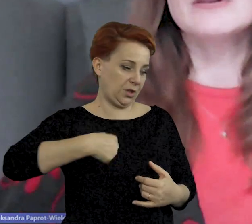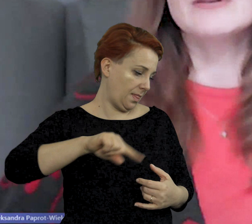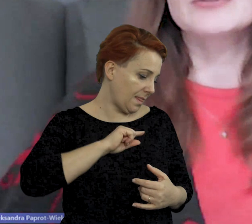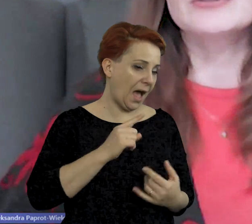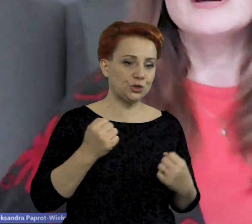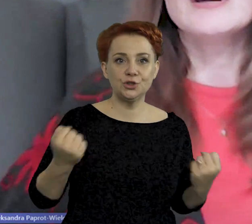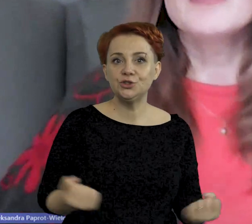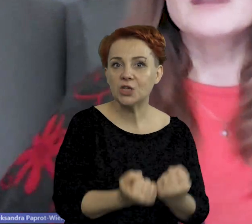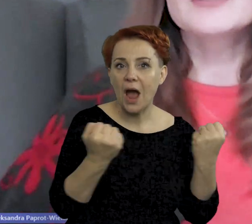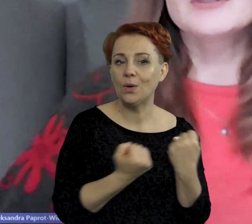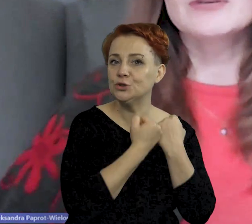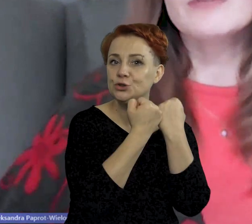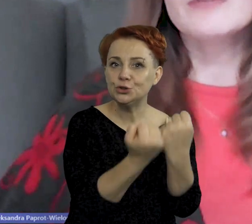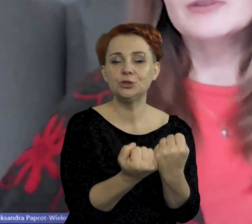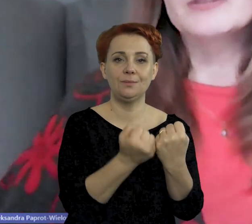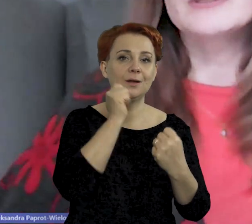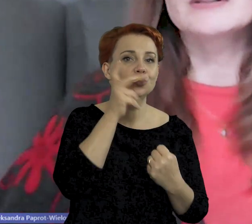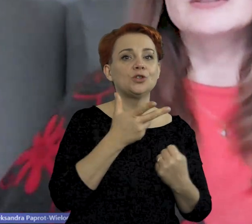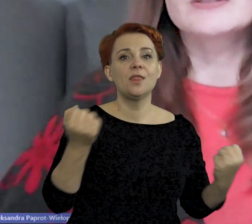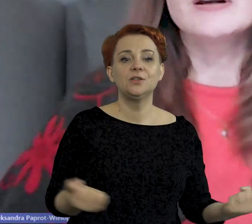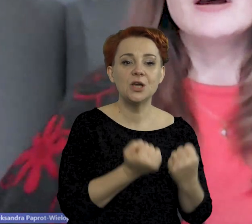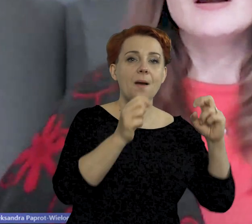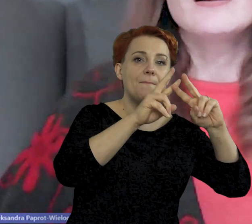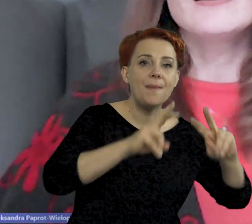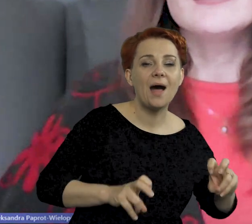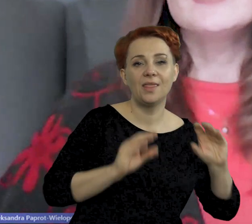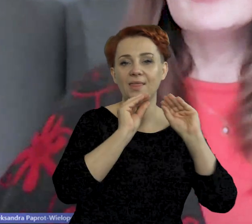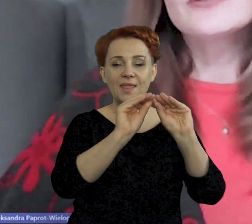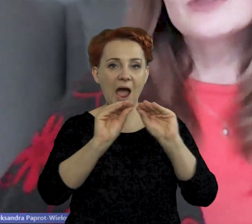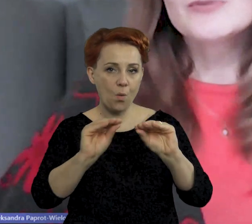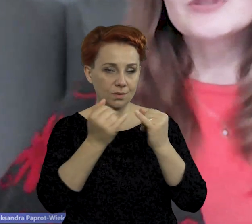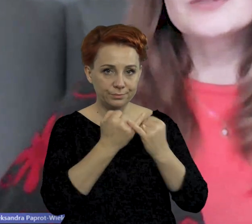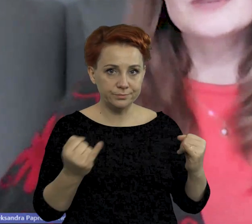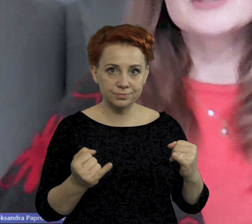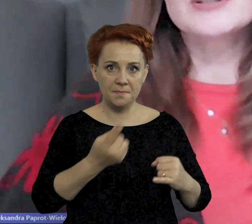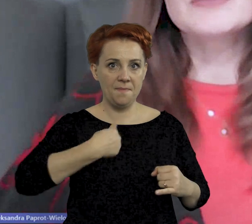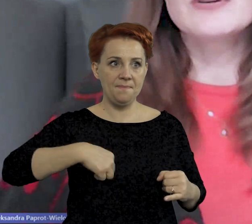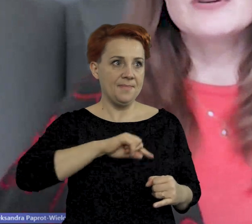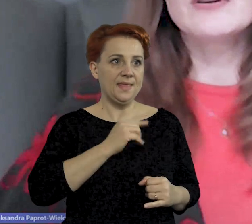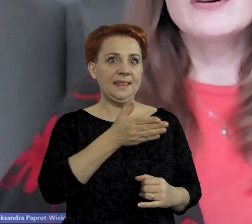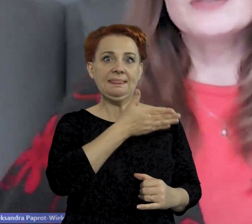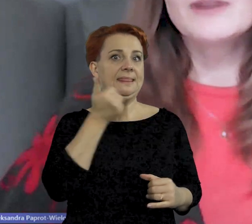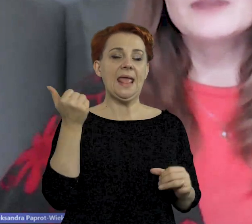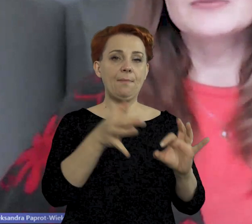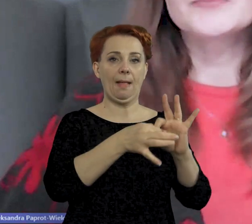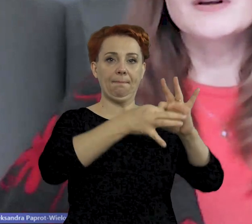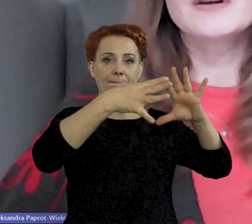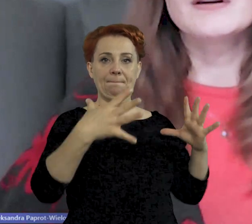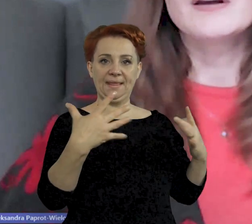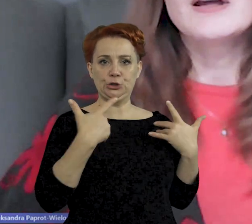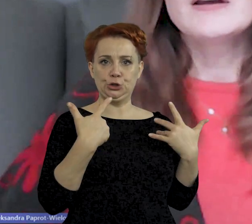takiej działalności badawczej, naukowej, właśnie dydaktycznej. Nie funkcjonujemy przecież w jakimś takim